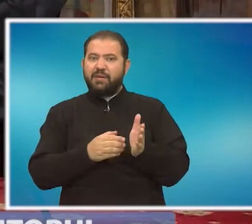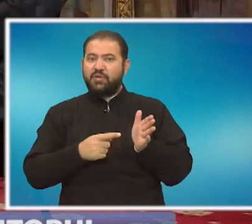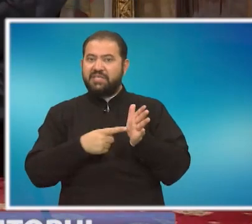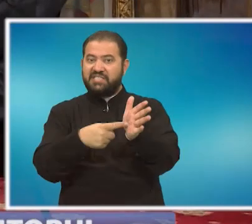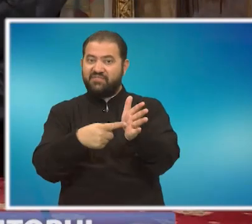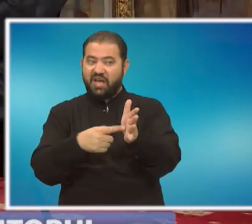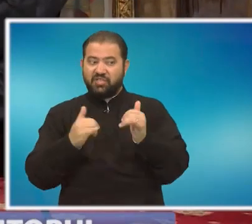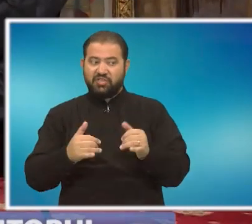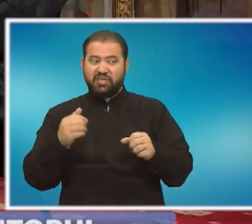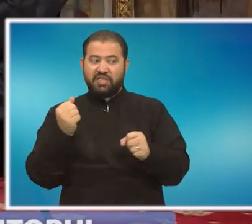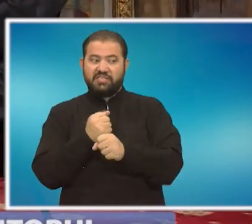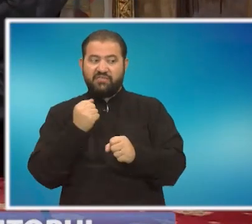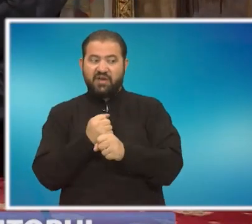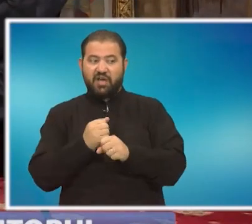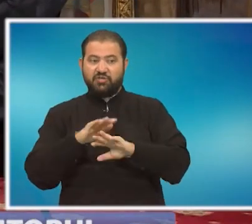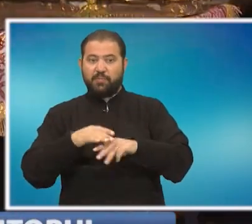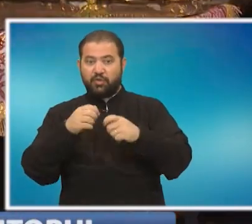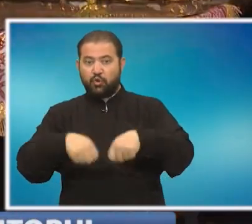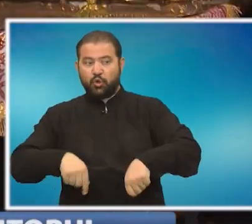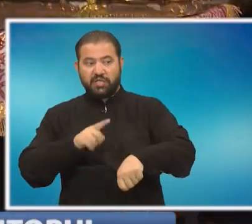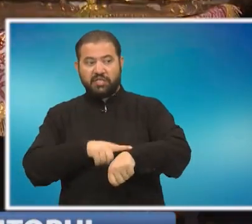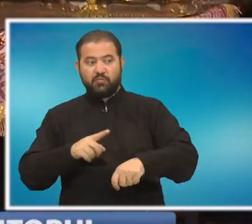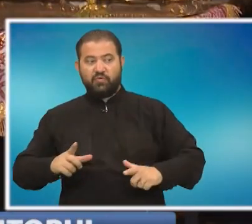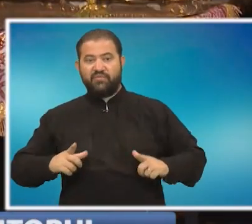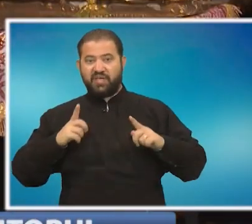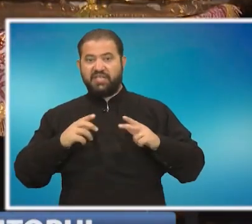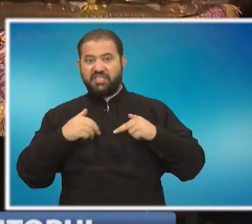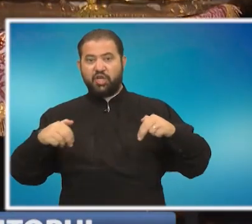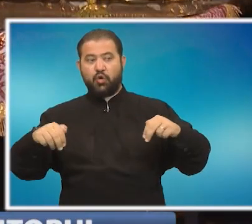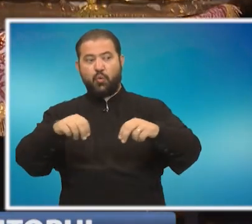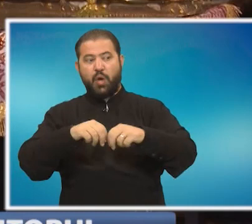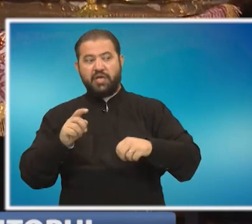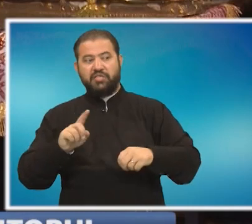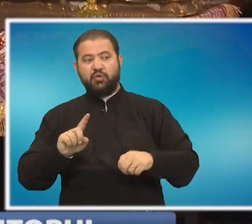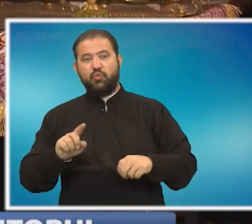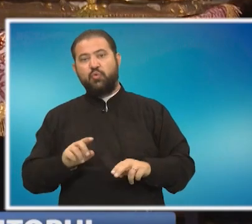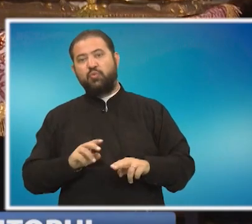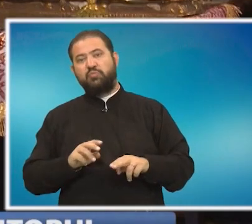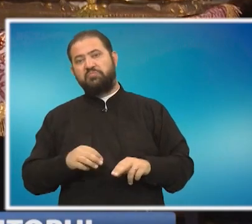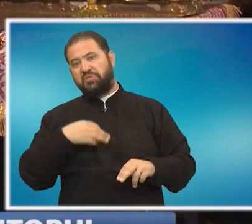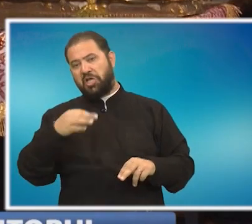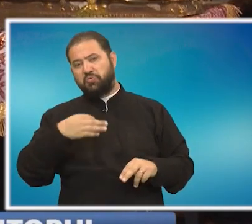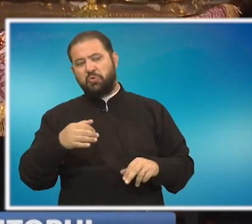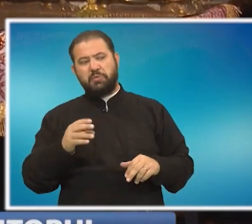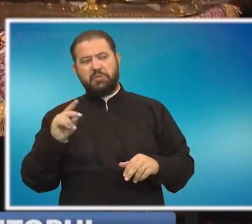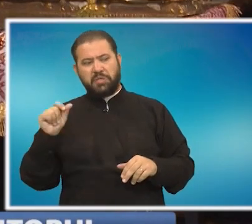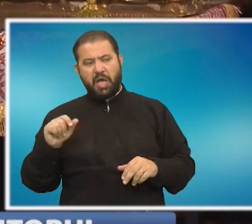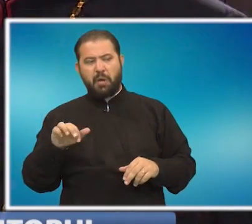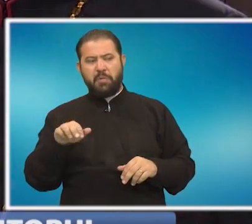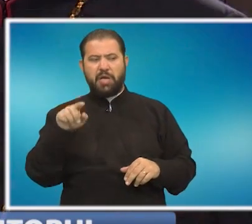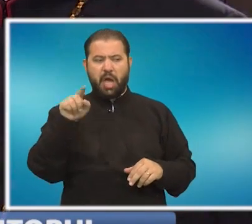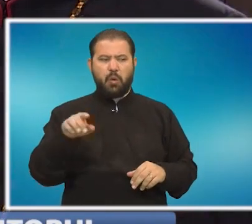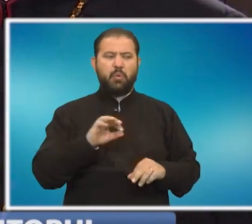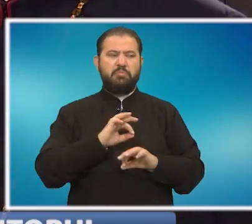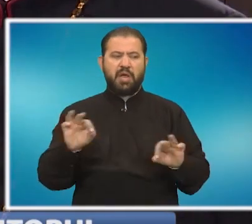primeze. Și aceasta trebuie realizată pe tot parcursul vieții noastre. Nu doar așa, să spunem, a,